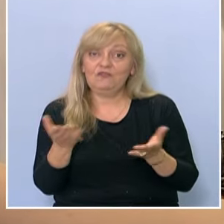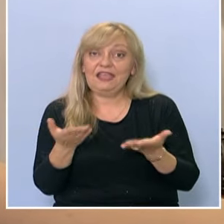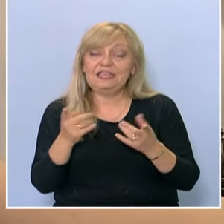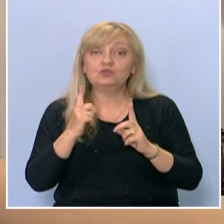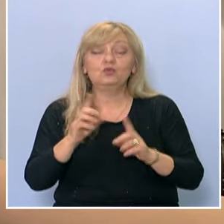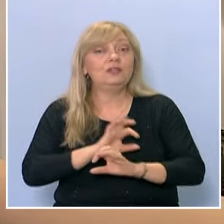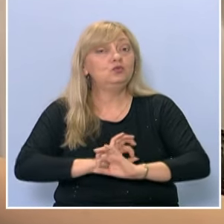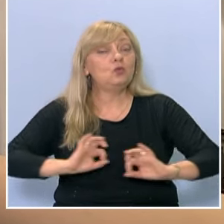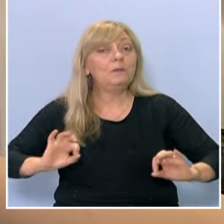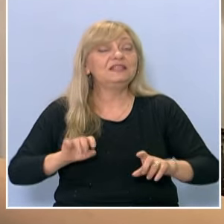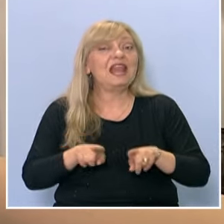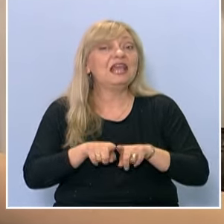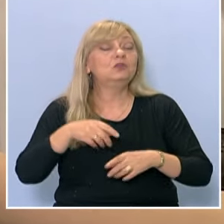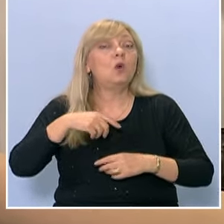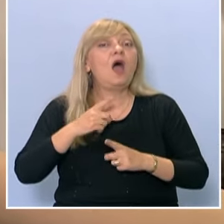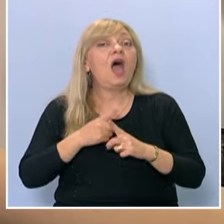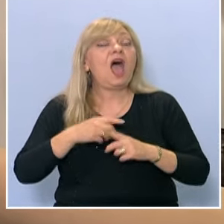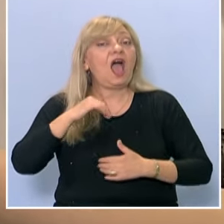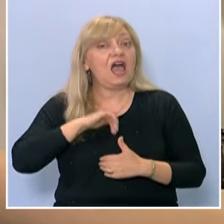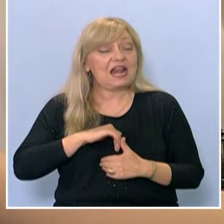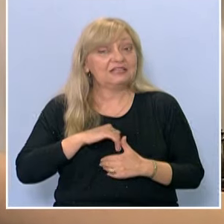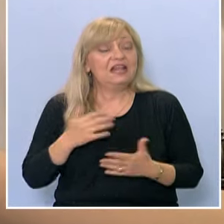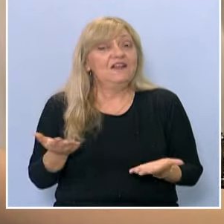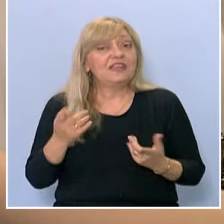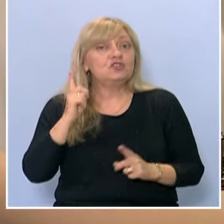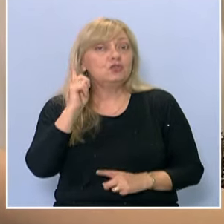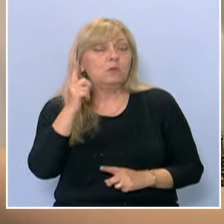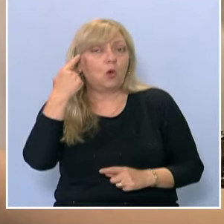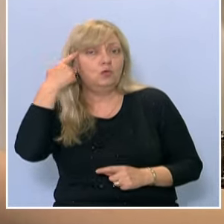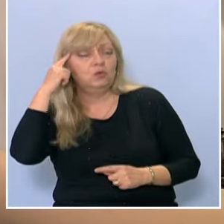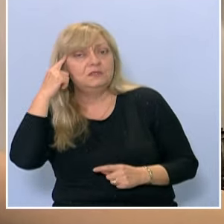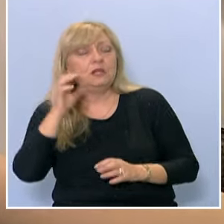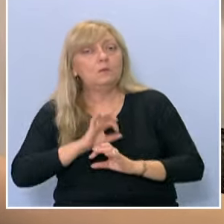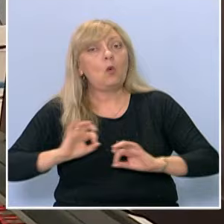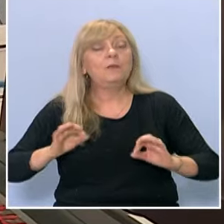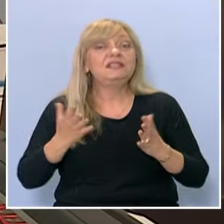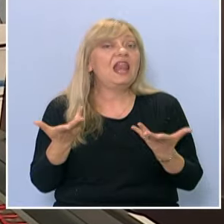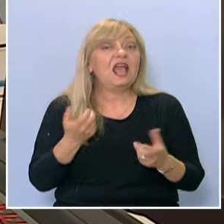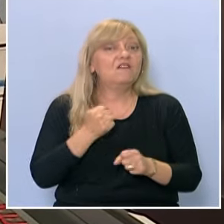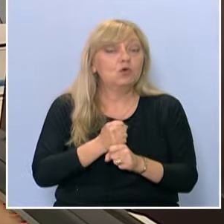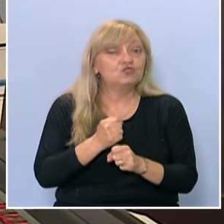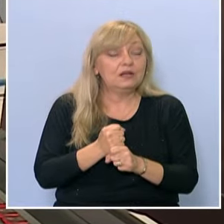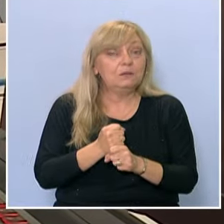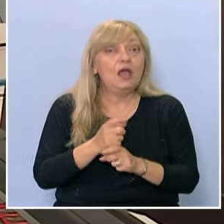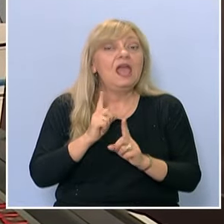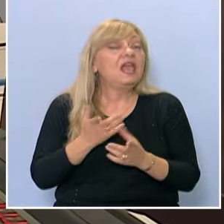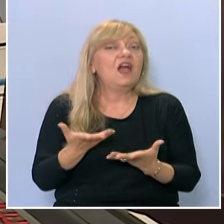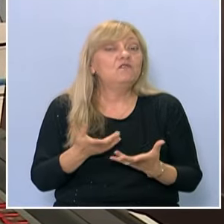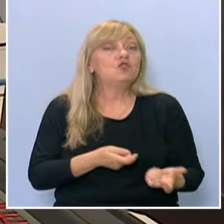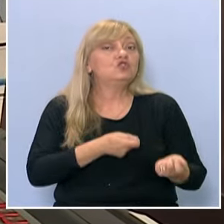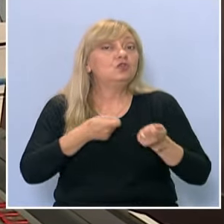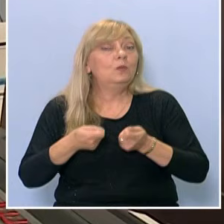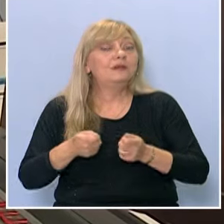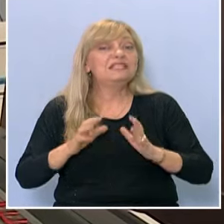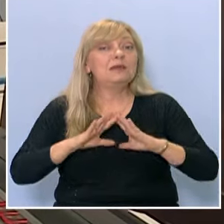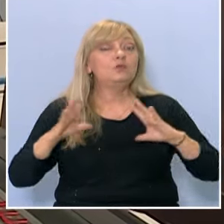като характер. Начина, по който мислим, определя какво ще работим и съответно как ще допринасяме за обществото.